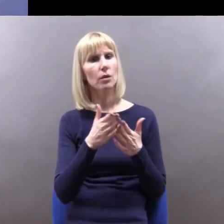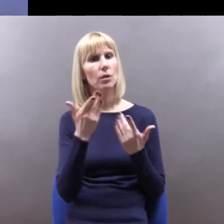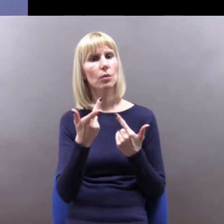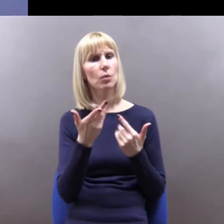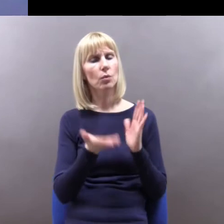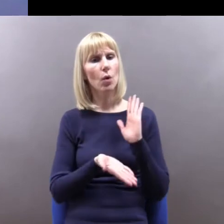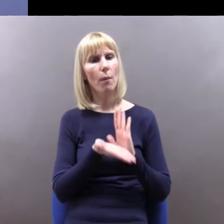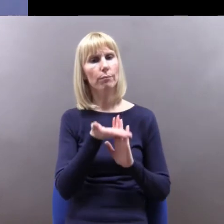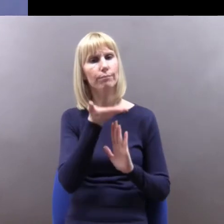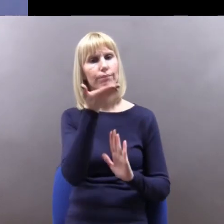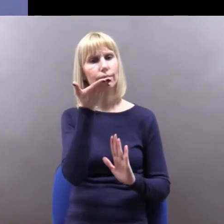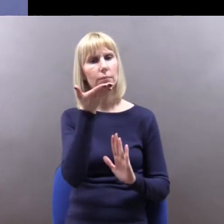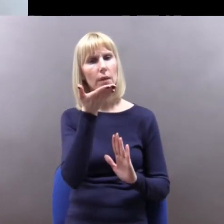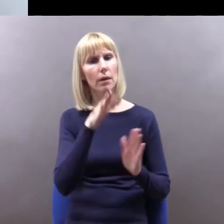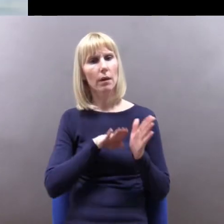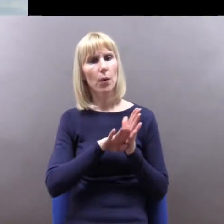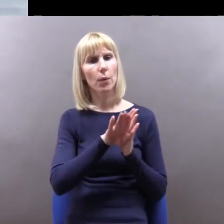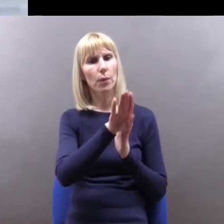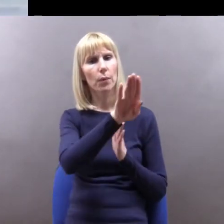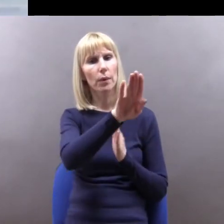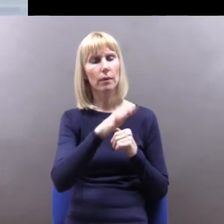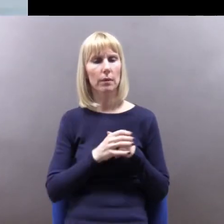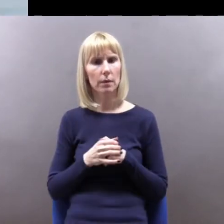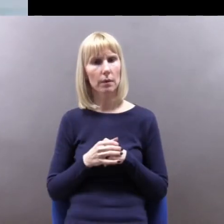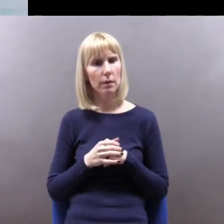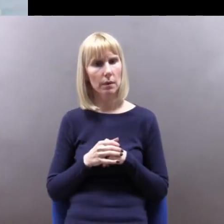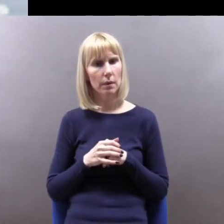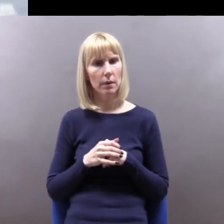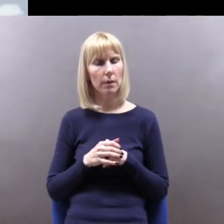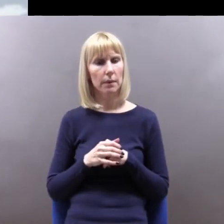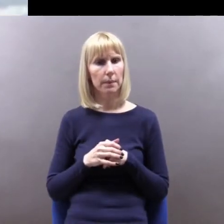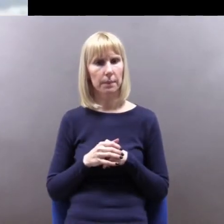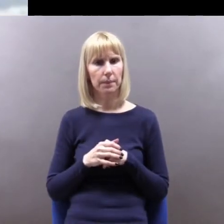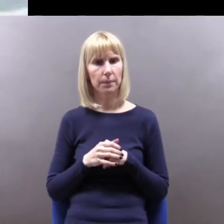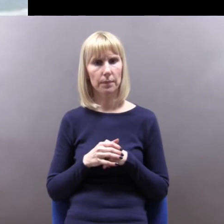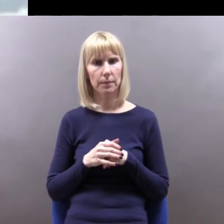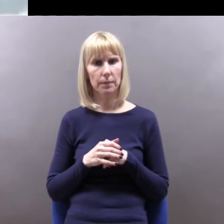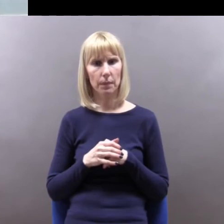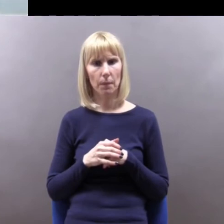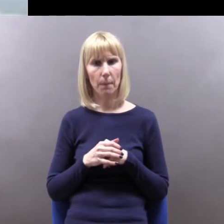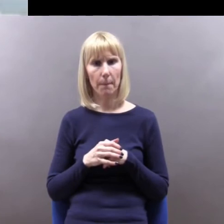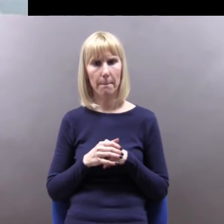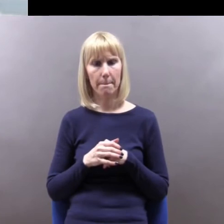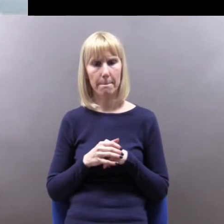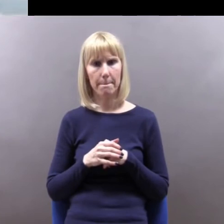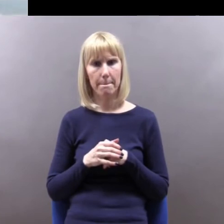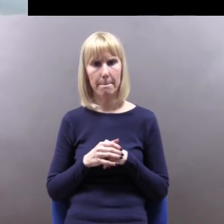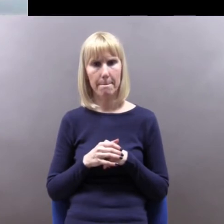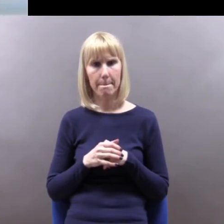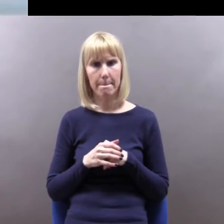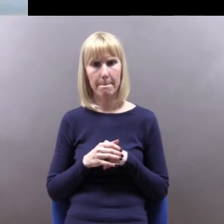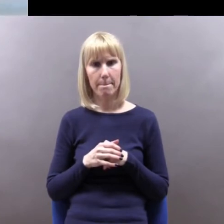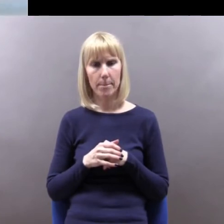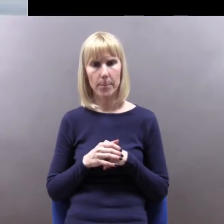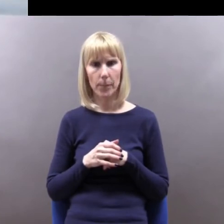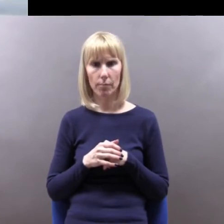platformowych chcesz dodać? Tak, że Ja znowu od strony zupełnie innej do tego podejdę.